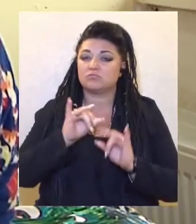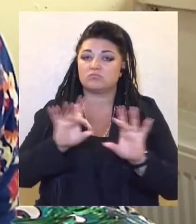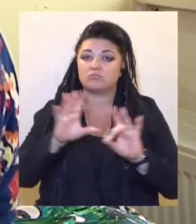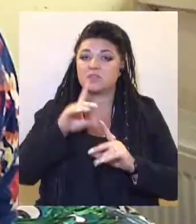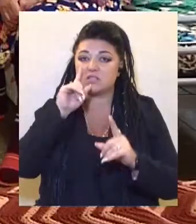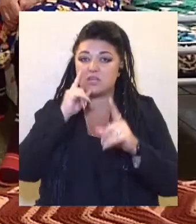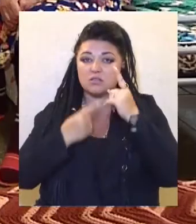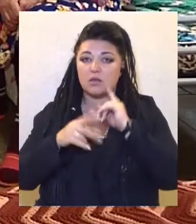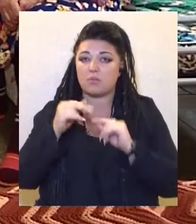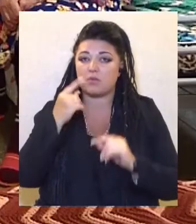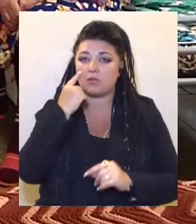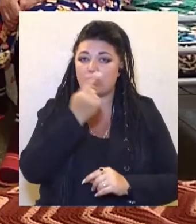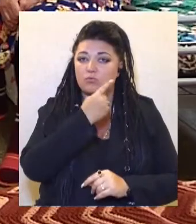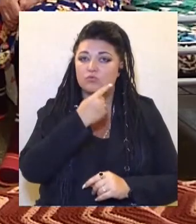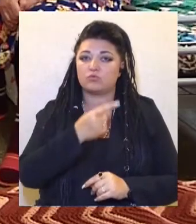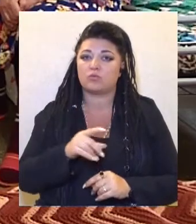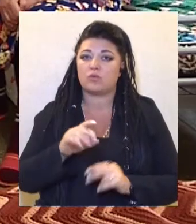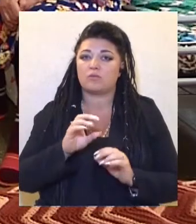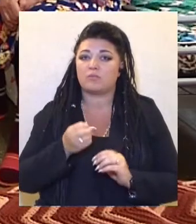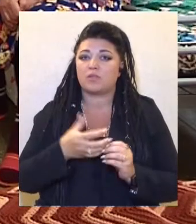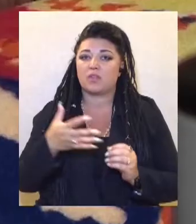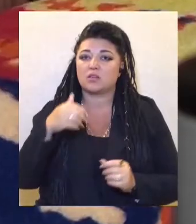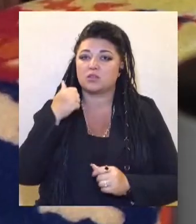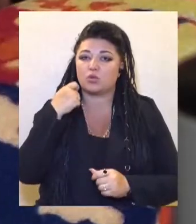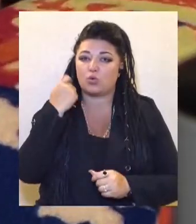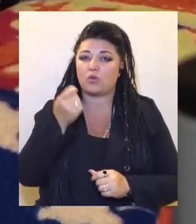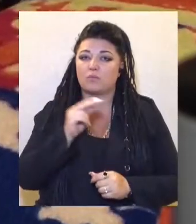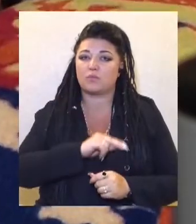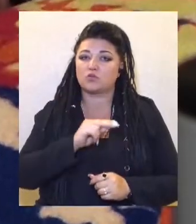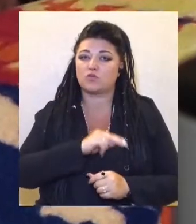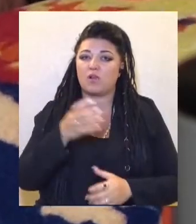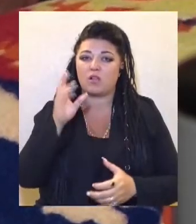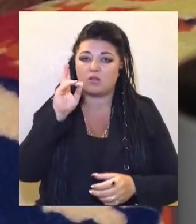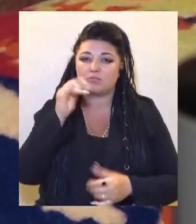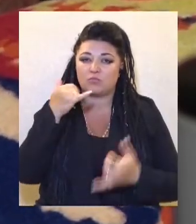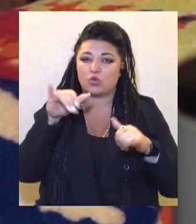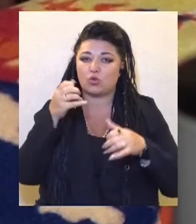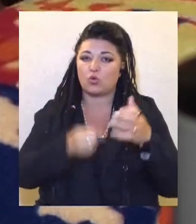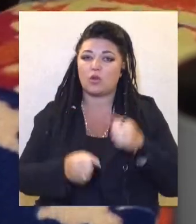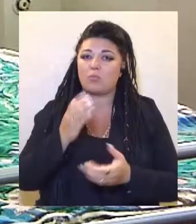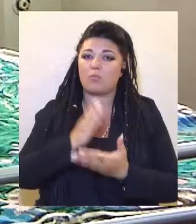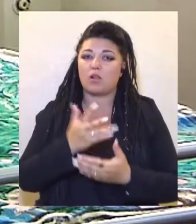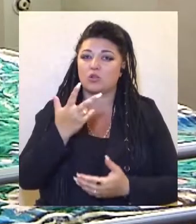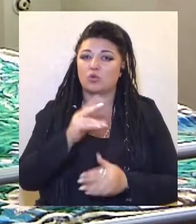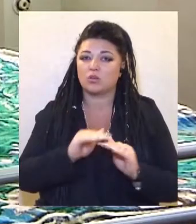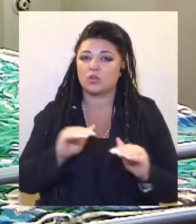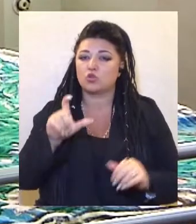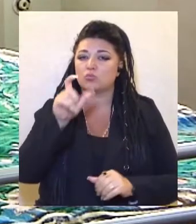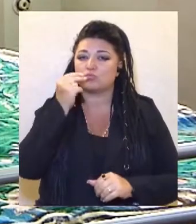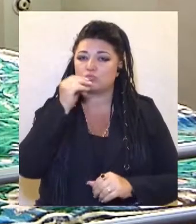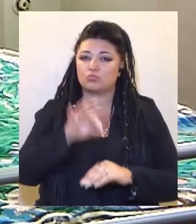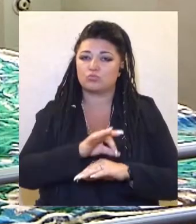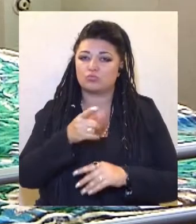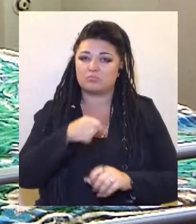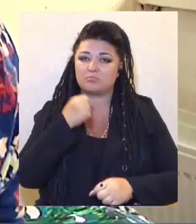з дитячого будинку. 15 років працювала дояркою. Мала 3 дітей. Чоловік її бив. Через це втекла з